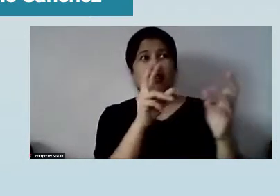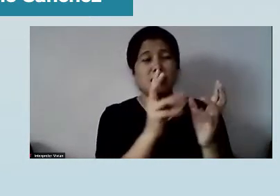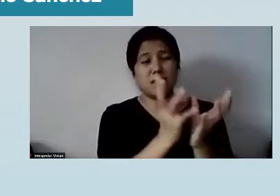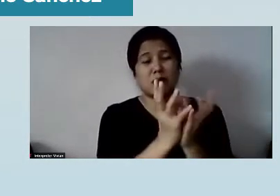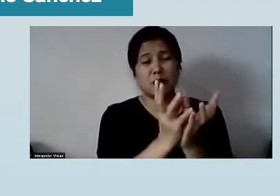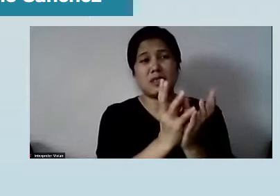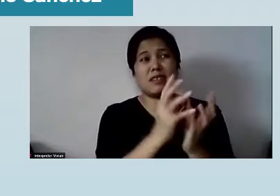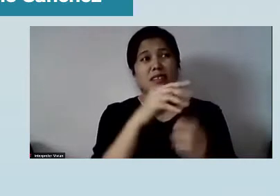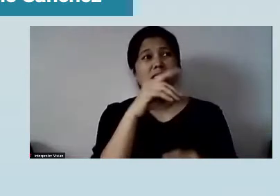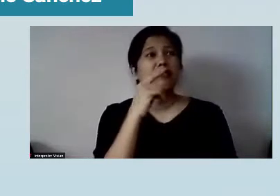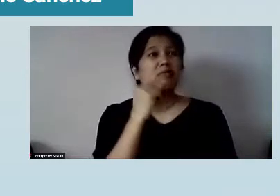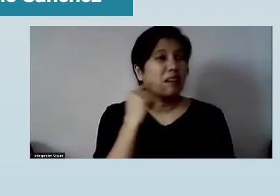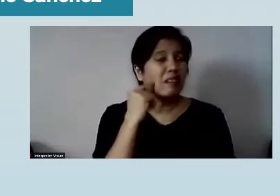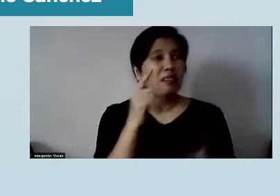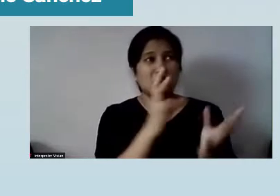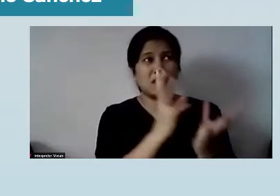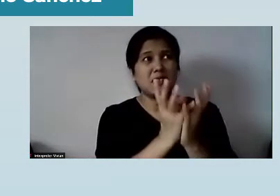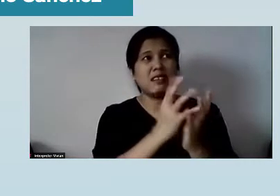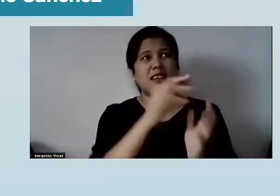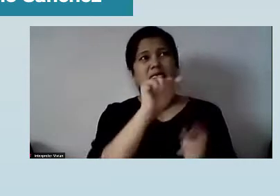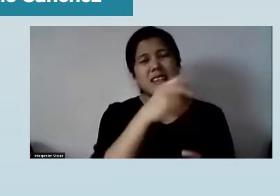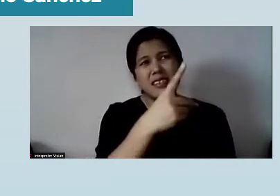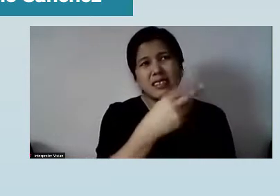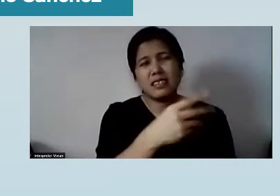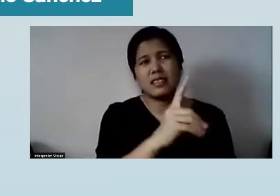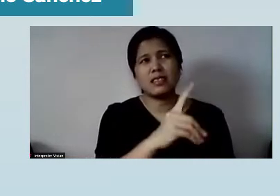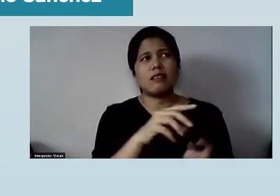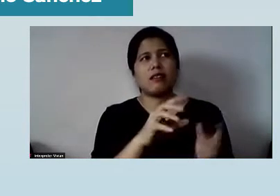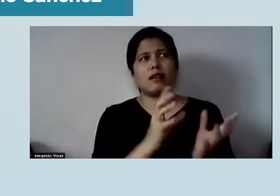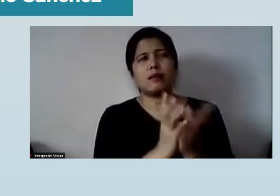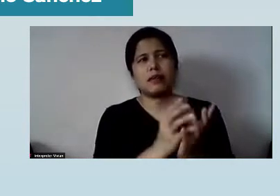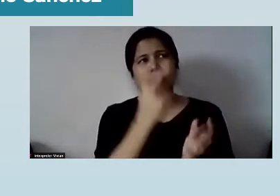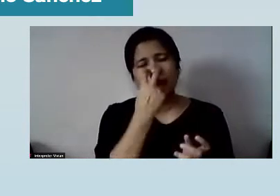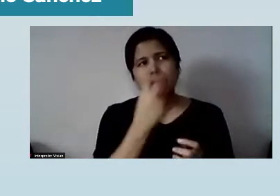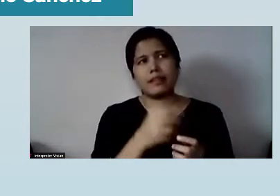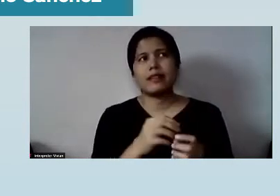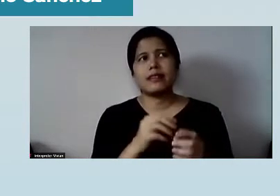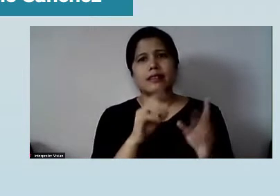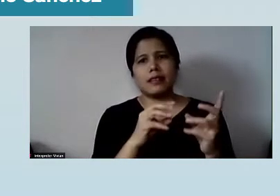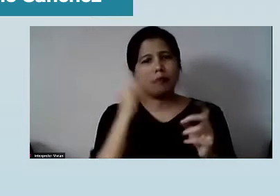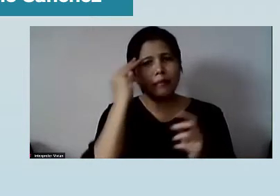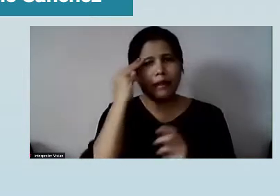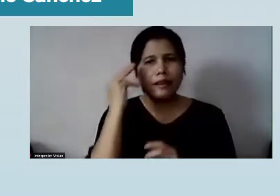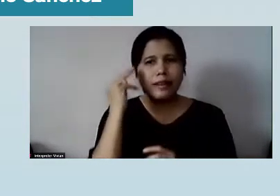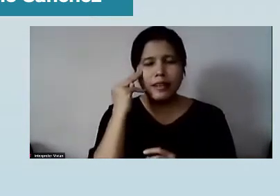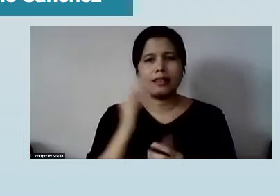Pipi, pamilya ni ADHD, pamilya ni mental